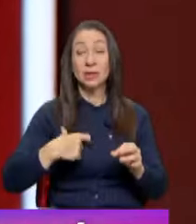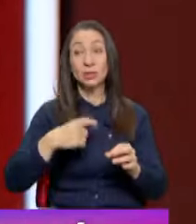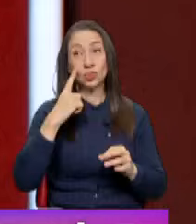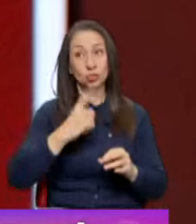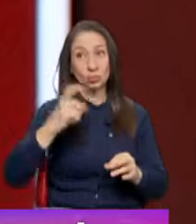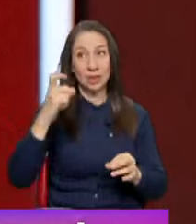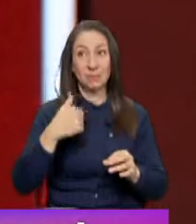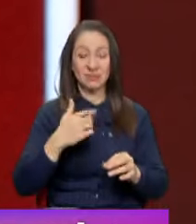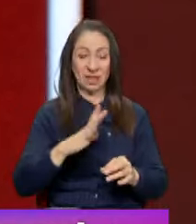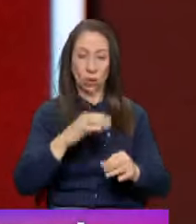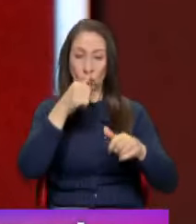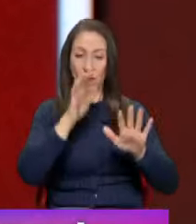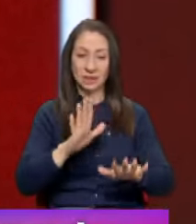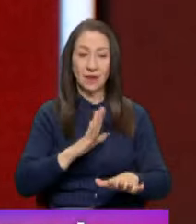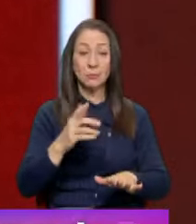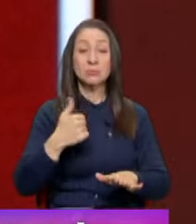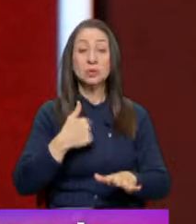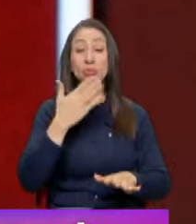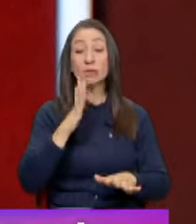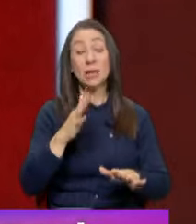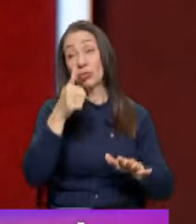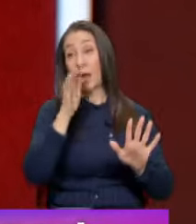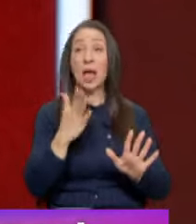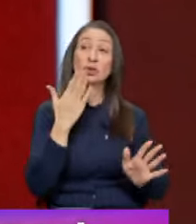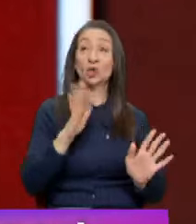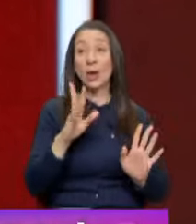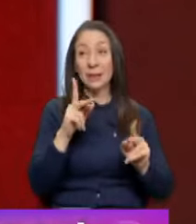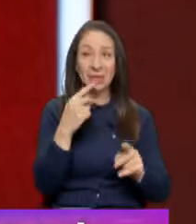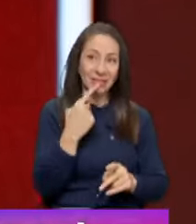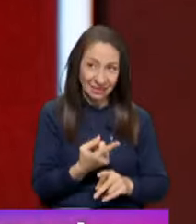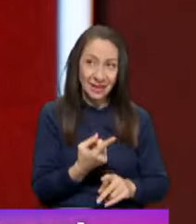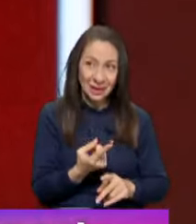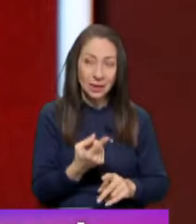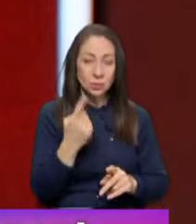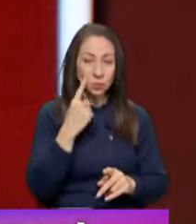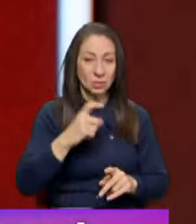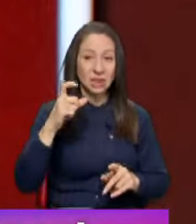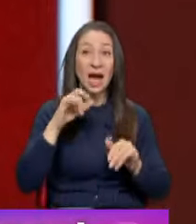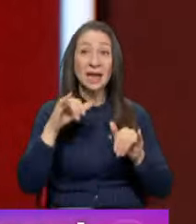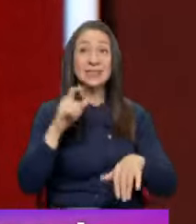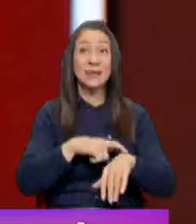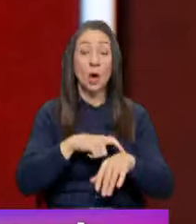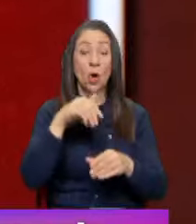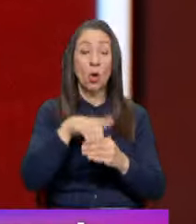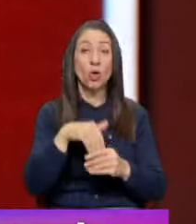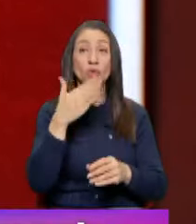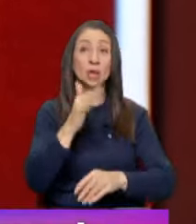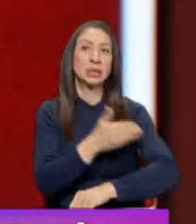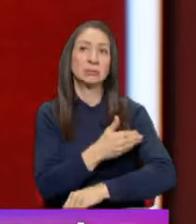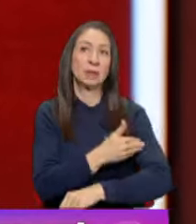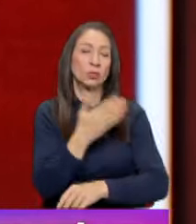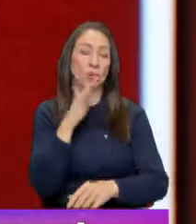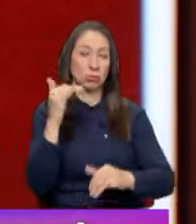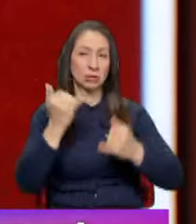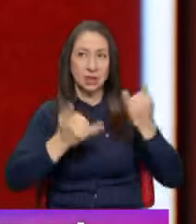cumhurbaşkanının biz varsak doğalgaz var biz yoksak nasıl olsun ki dedi E Cumhurbaşkanı aynı zamanda oy yoksa hizmet de